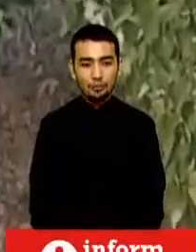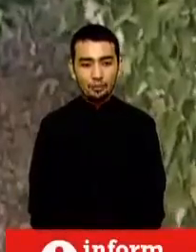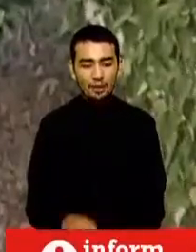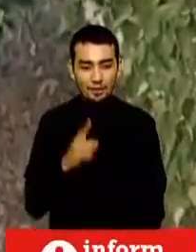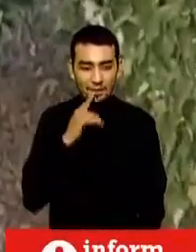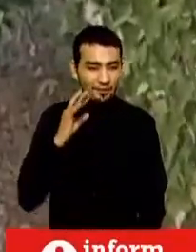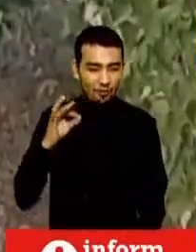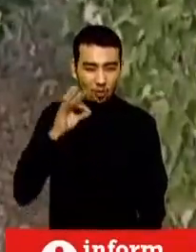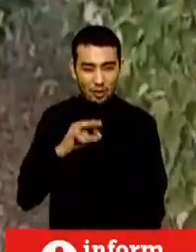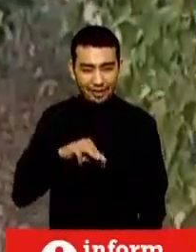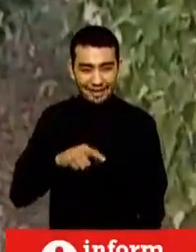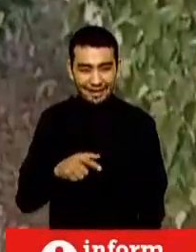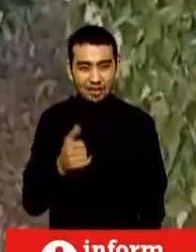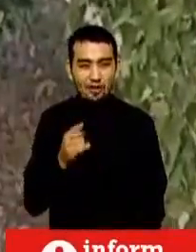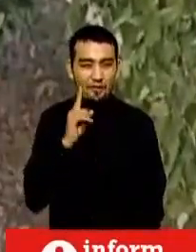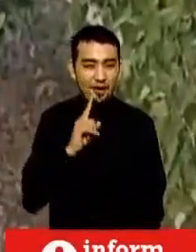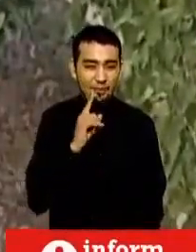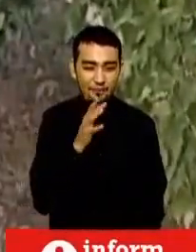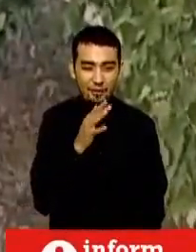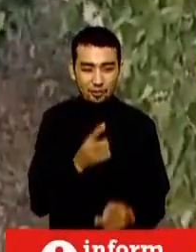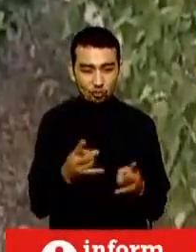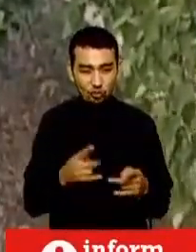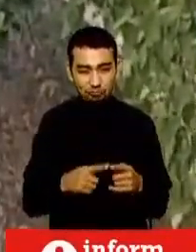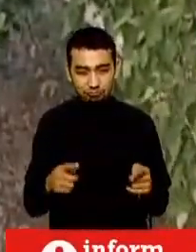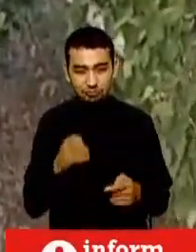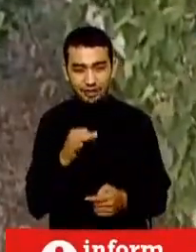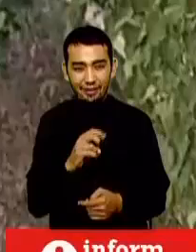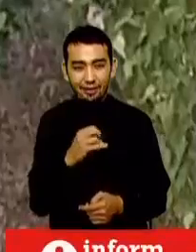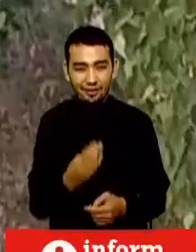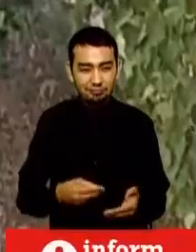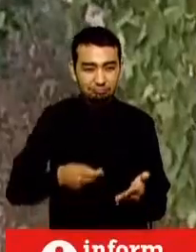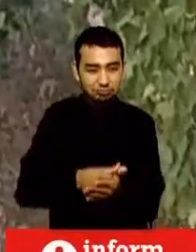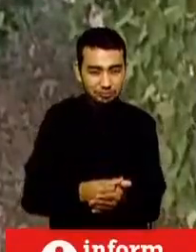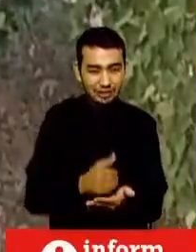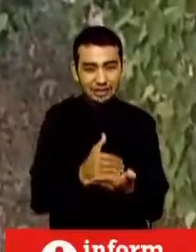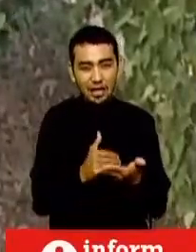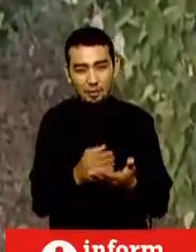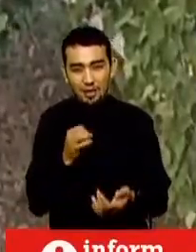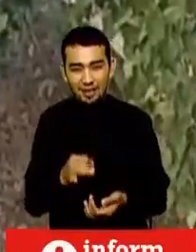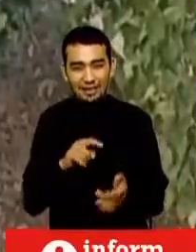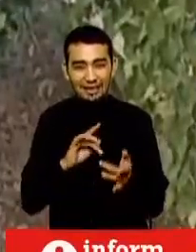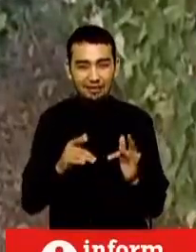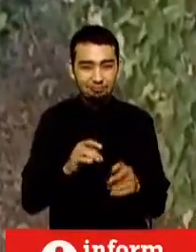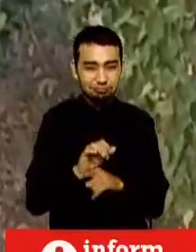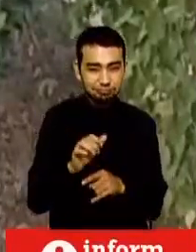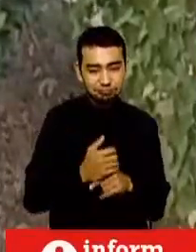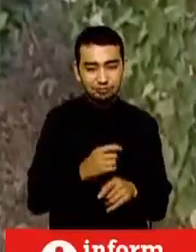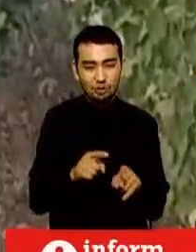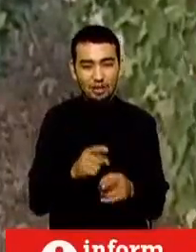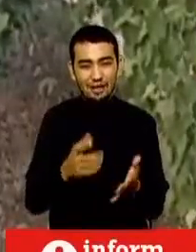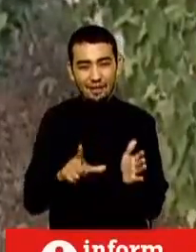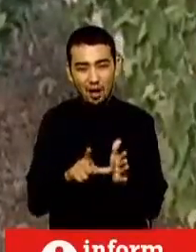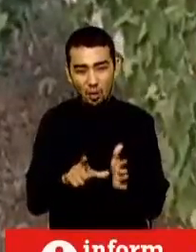Цифровой тенге – ответ требованиям времени и, по сути, адаптация национальной платежной системы к новым внешним вызовам. Если проводить аналогию